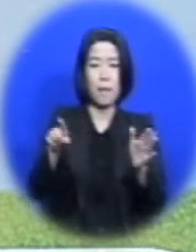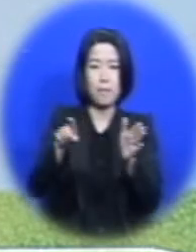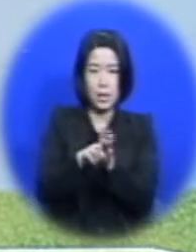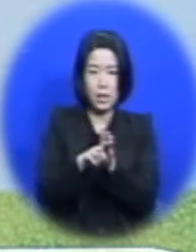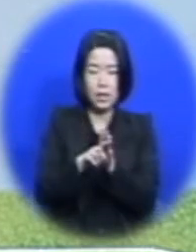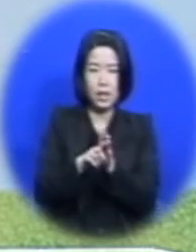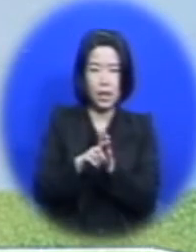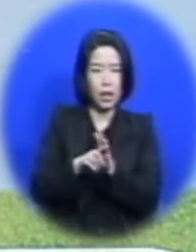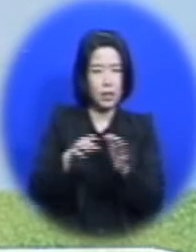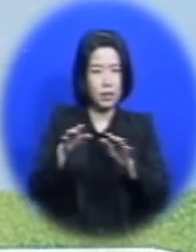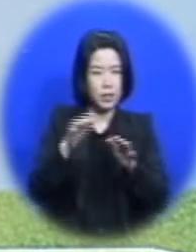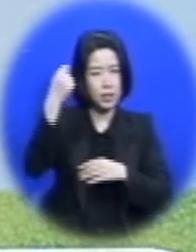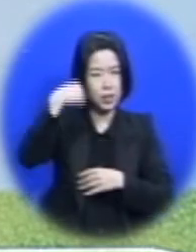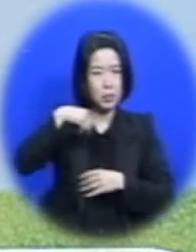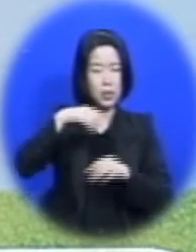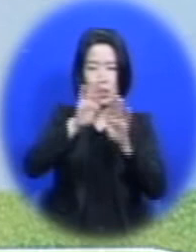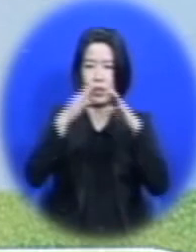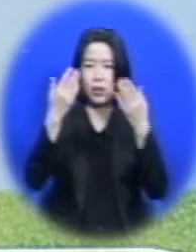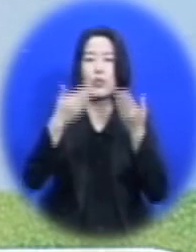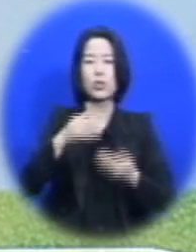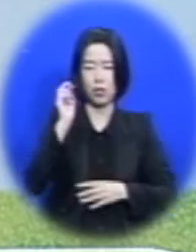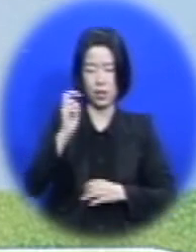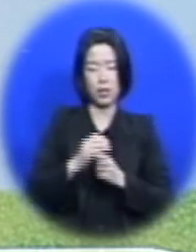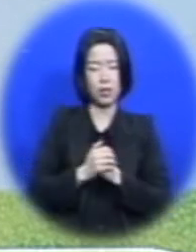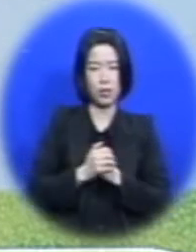감각을 제게 여러 주셨던 것